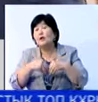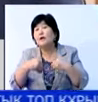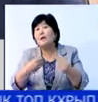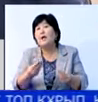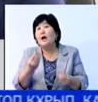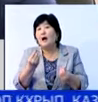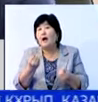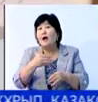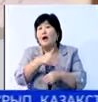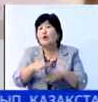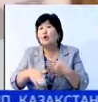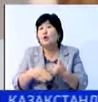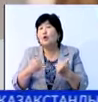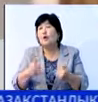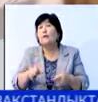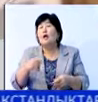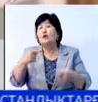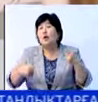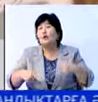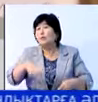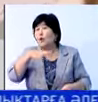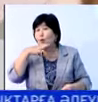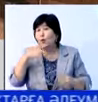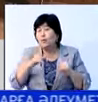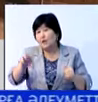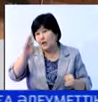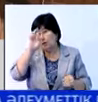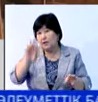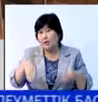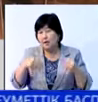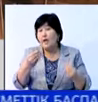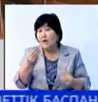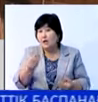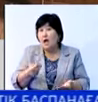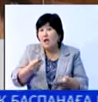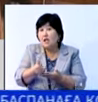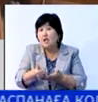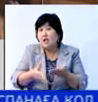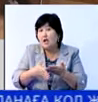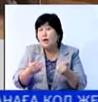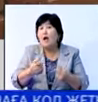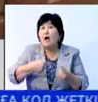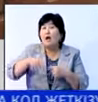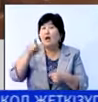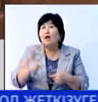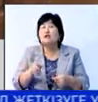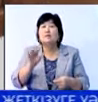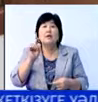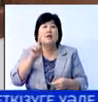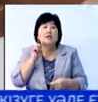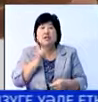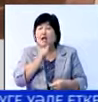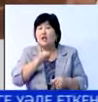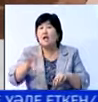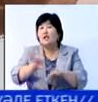берілетін атаулы әлеуметтік көмек аясында даудамай көбейіп отыр. Мемлекеттен берілетін жәрдемақыны алу үшін кәсіпкерлер кірісін жасырып, ерлі